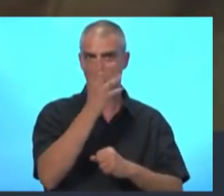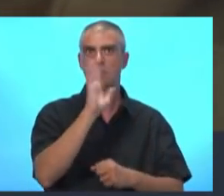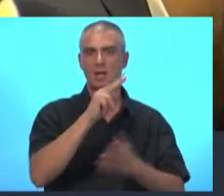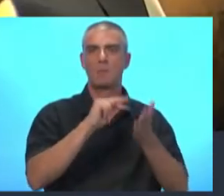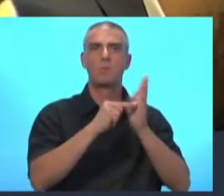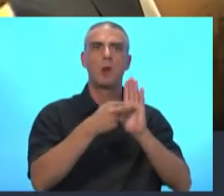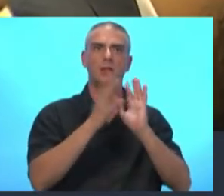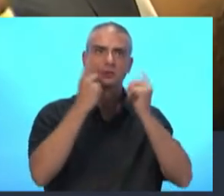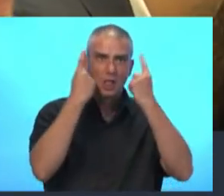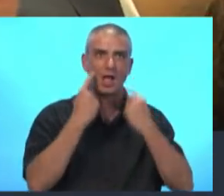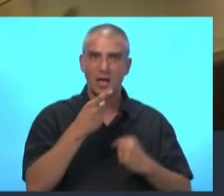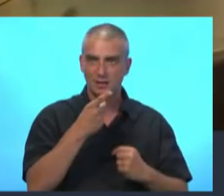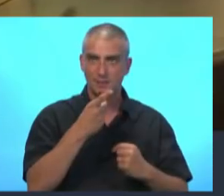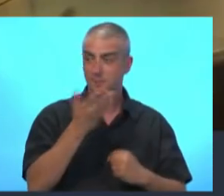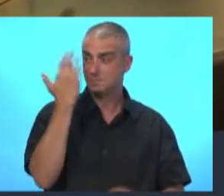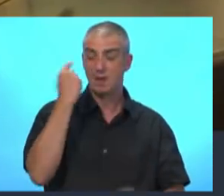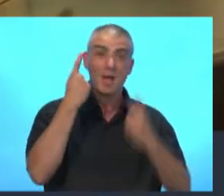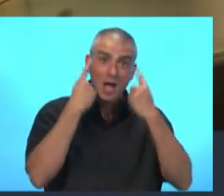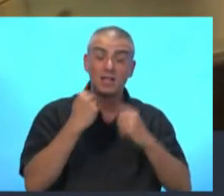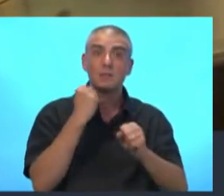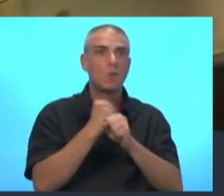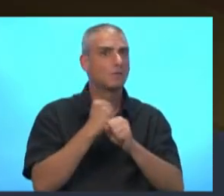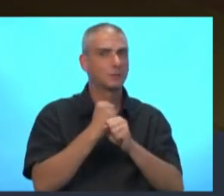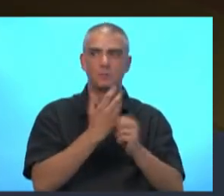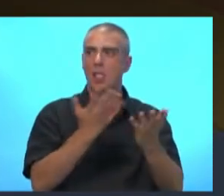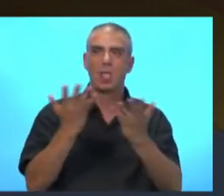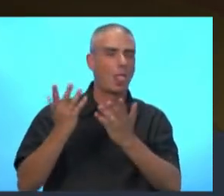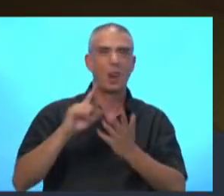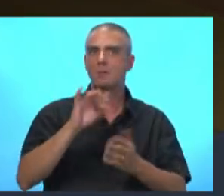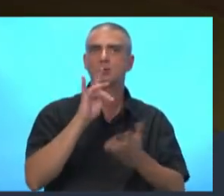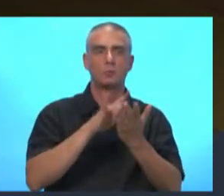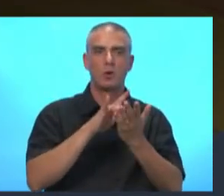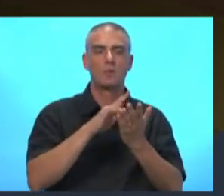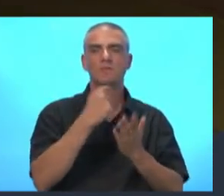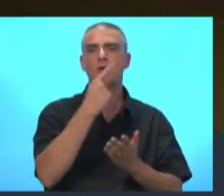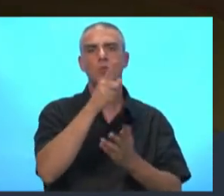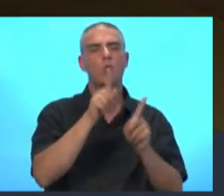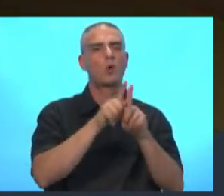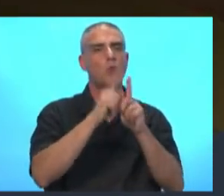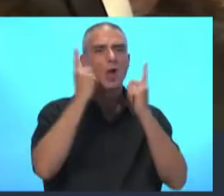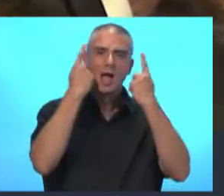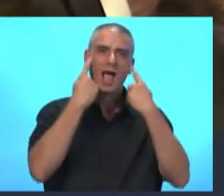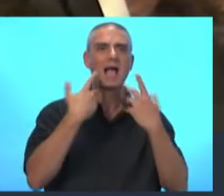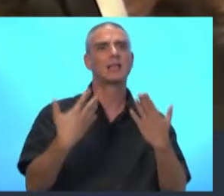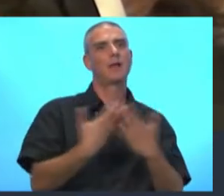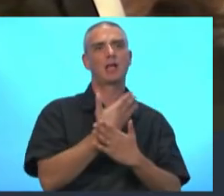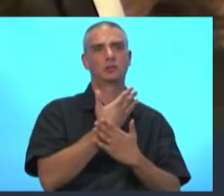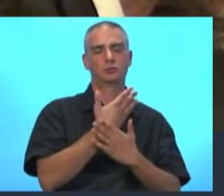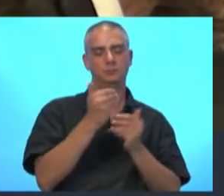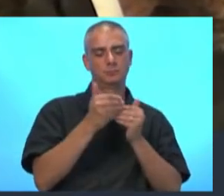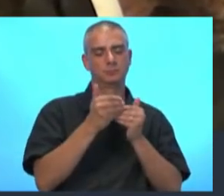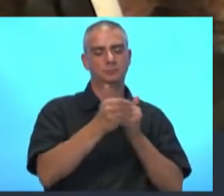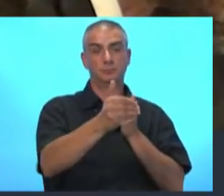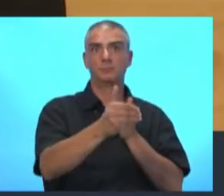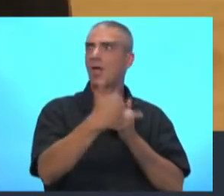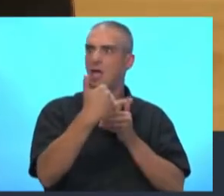בפוליטיקה החרדית. בעבר החרדים העובדים לא מצאו את מקומם, והיו שהגדירו אותם חרדים חדשים, וגרמו לריחוק.